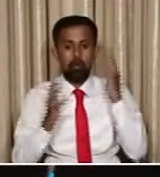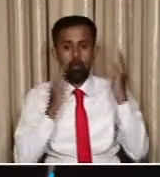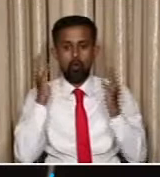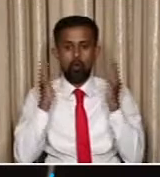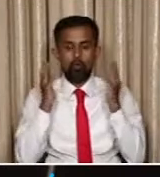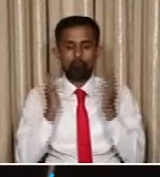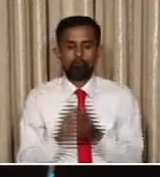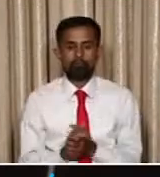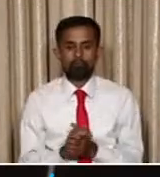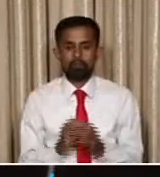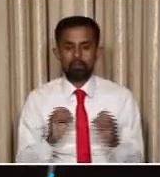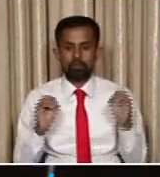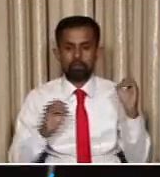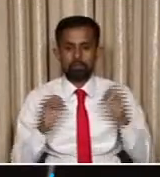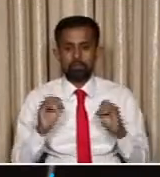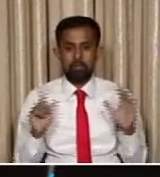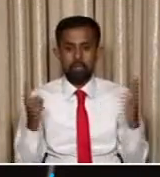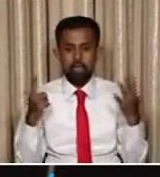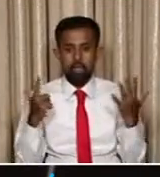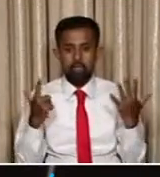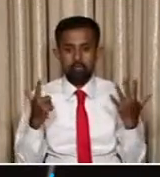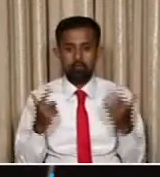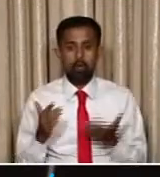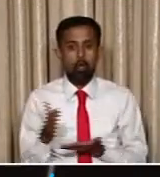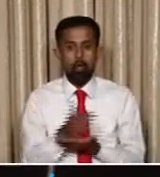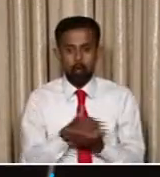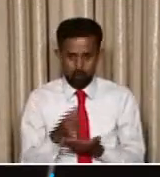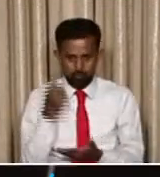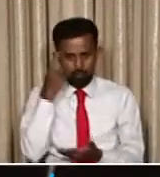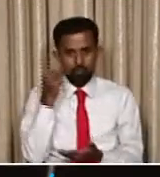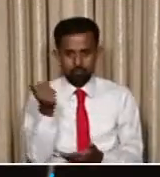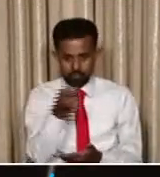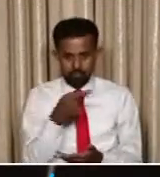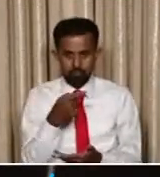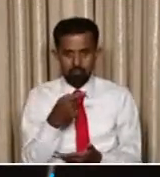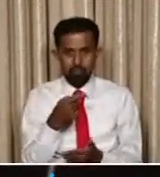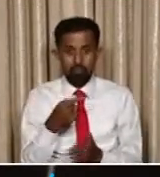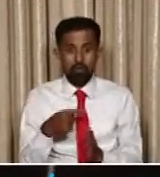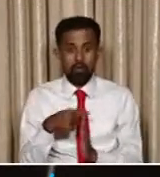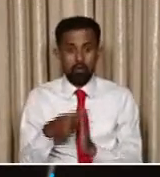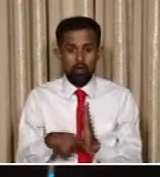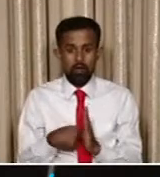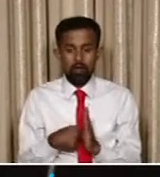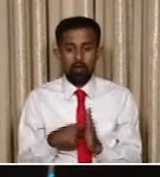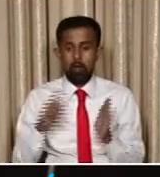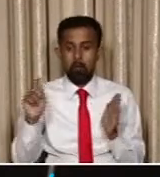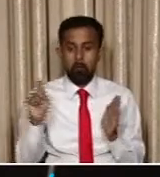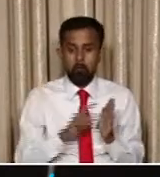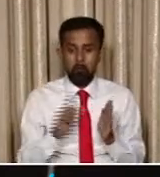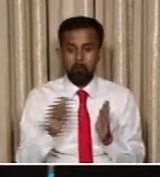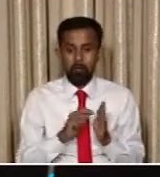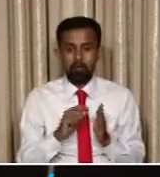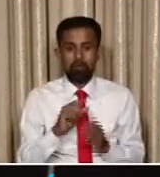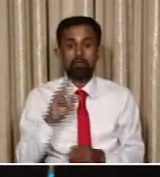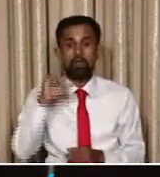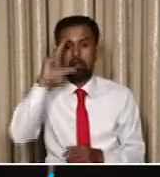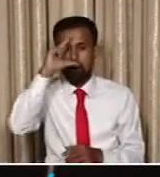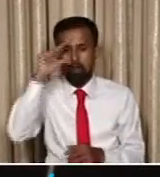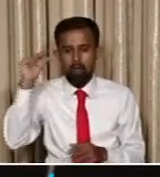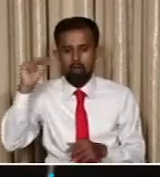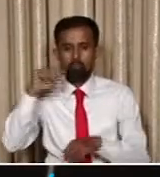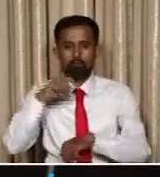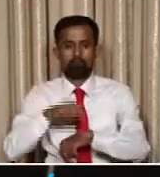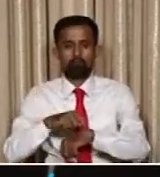70%ක් අපි සියලු දෙනාම දන්නවා රටකට ආදායම ලැබෙන්නේ රාත්‍රියේ